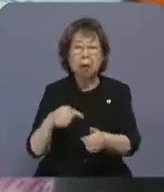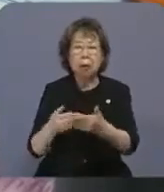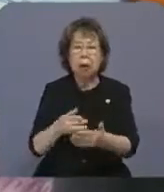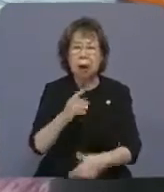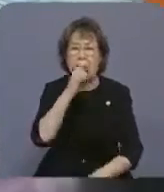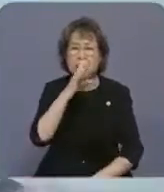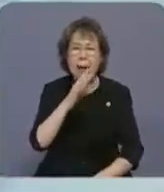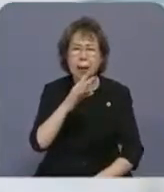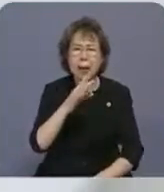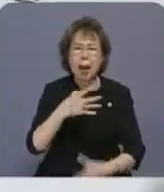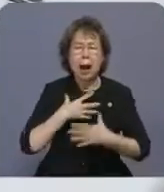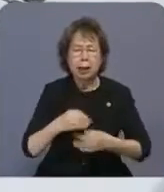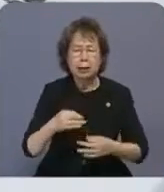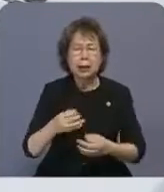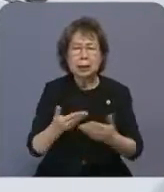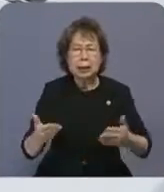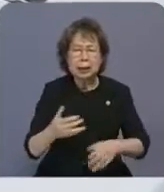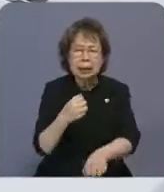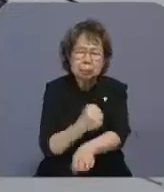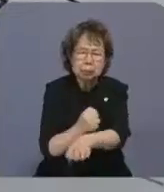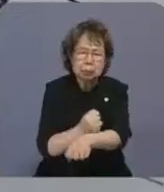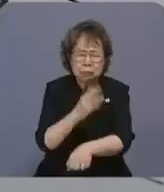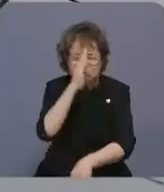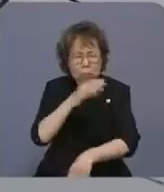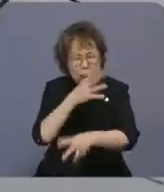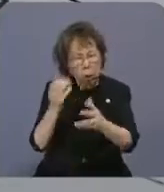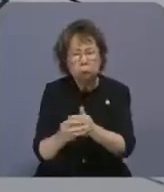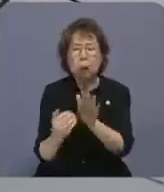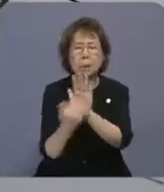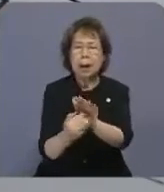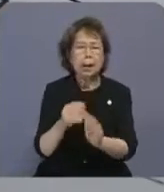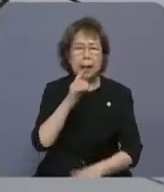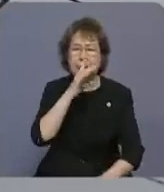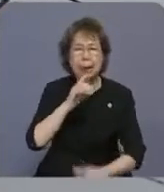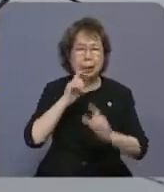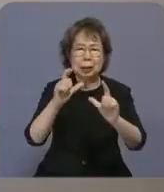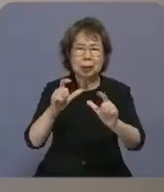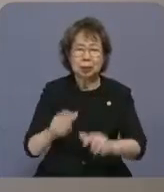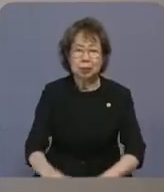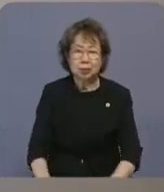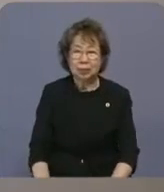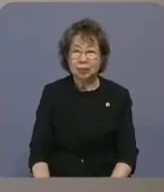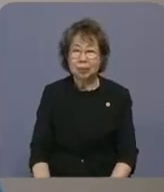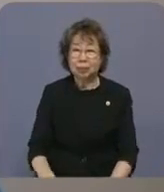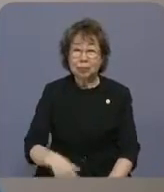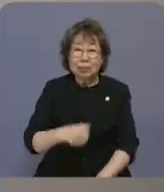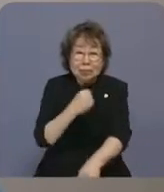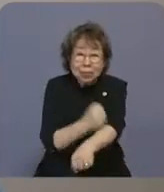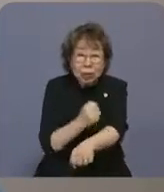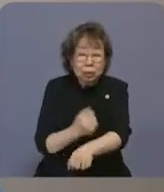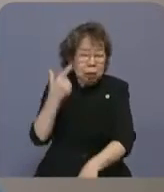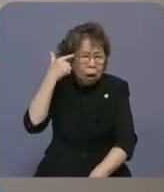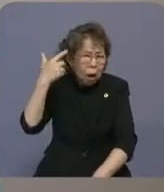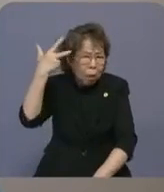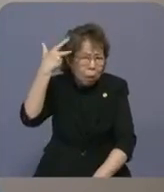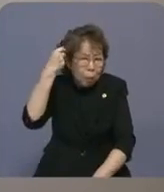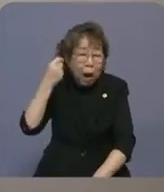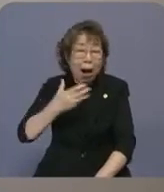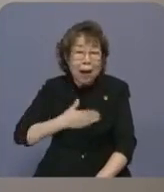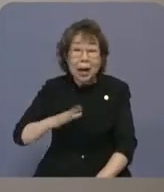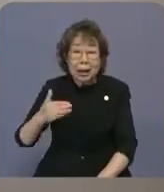교육만으로는 안전사고나 직업병을 예방할 수 없다고 말합니다. 실제로 이제 노동자가 알아야 될 교육이나 그런